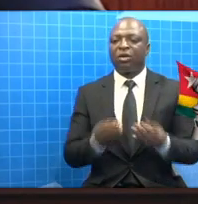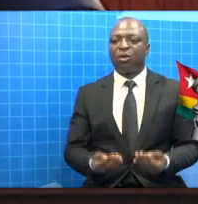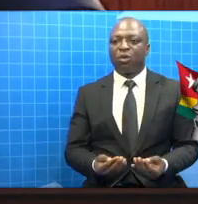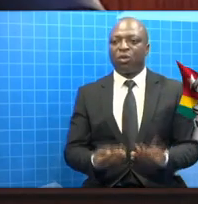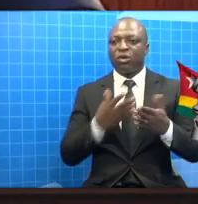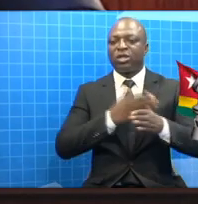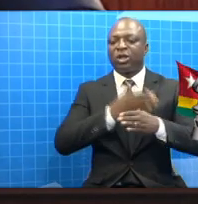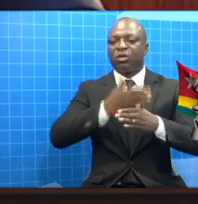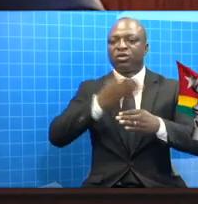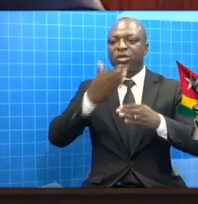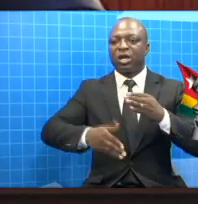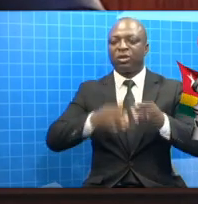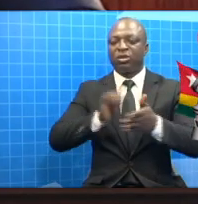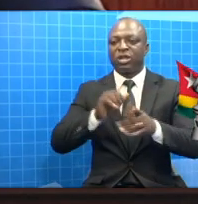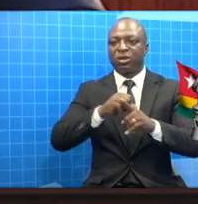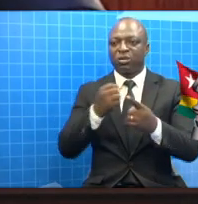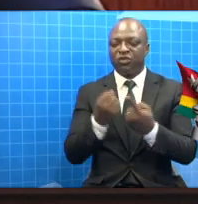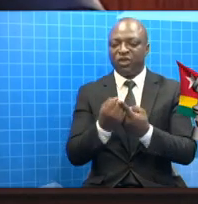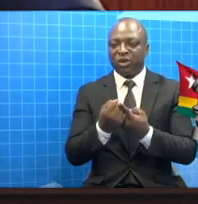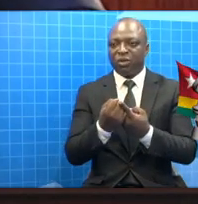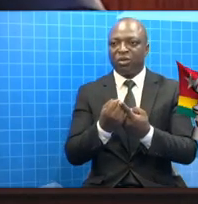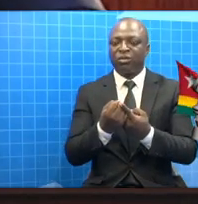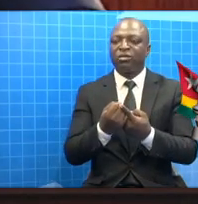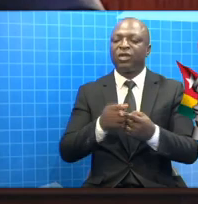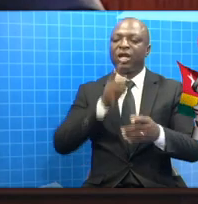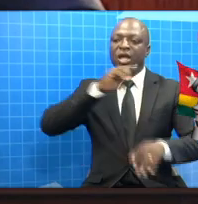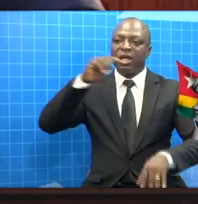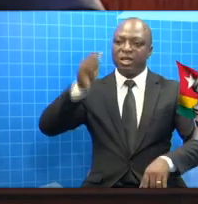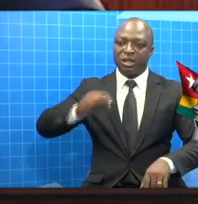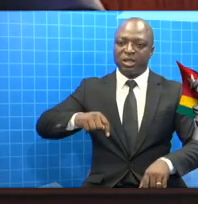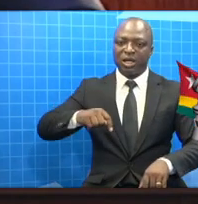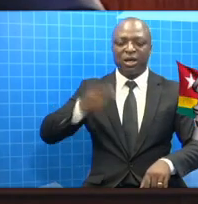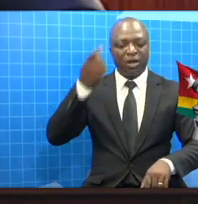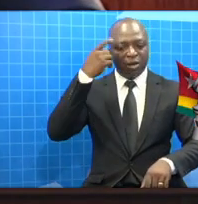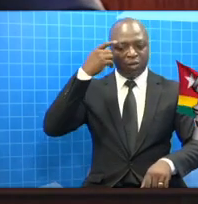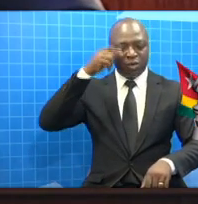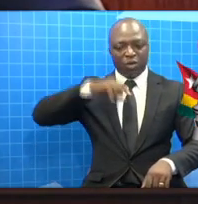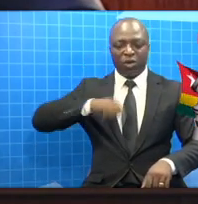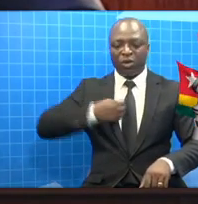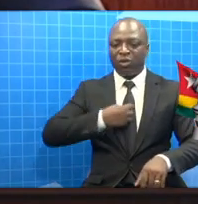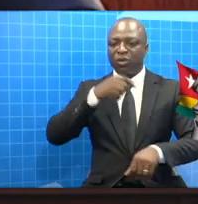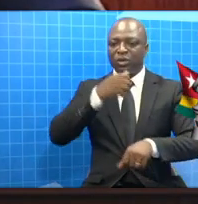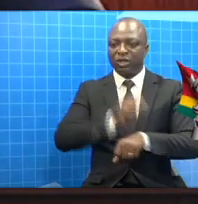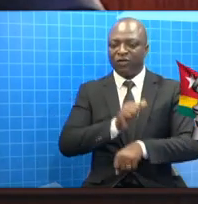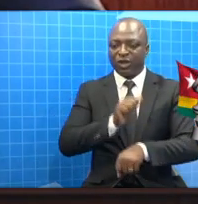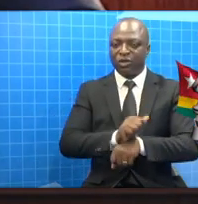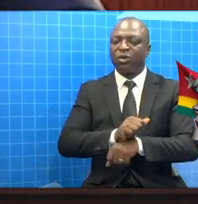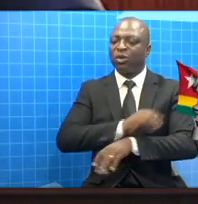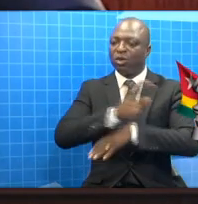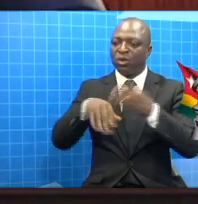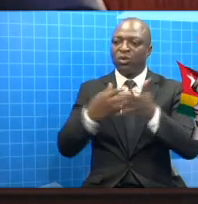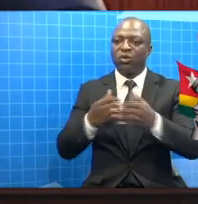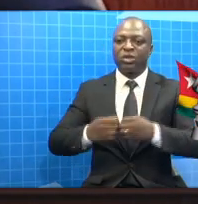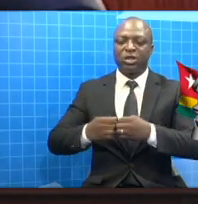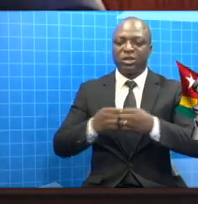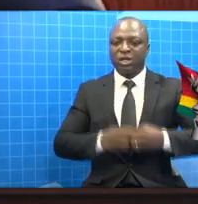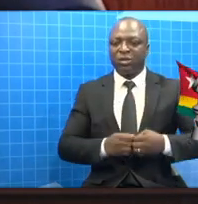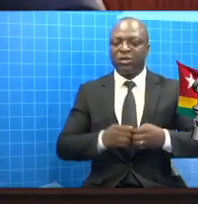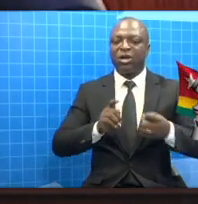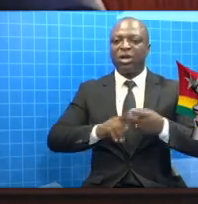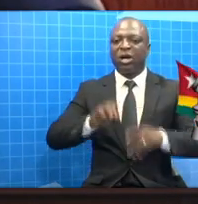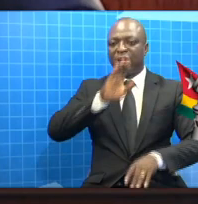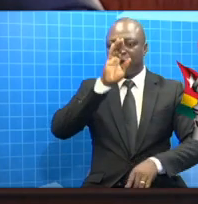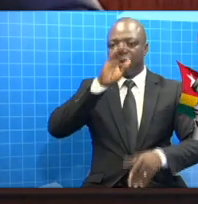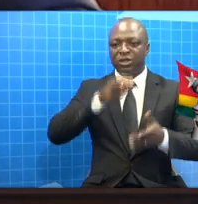et conséquences de ces fléaux est nécessaire pour que nous travaillions tous ensemble à la recherche